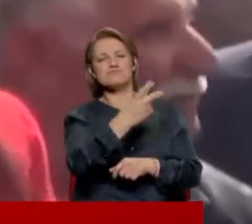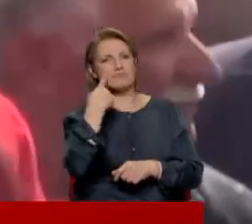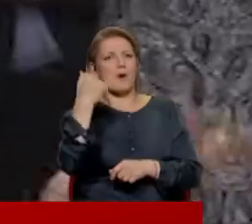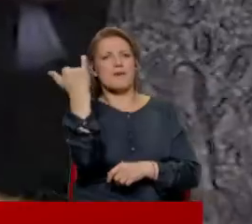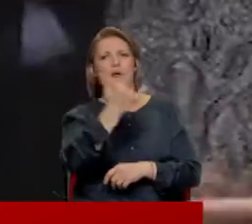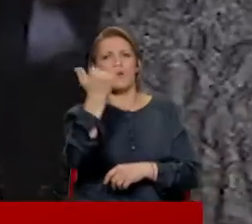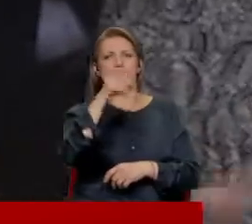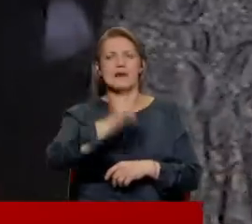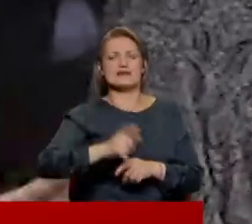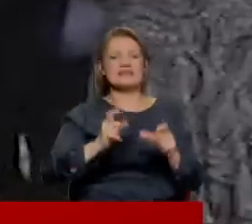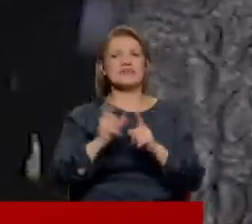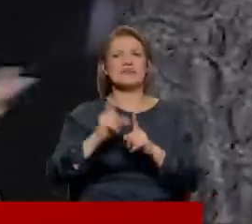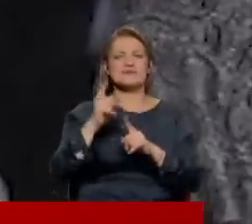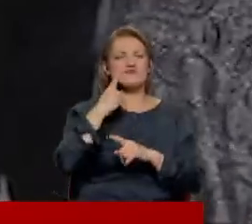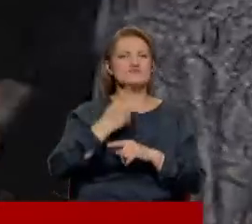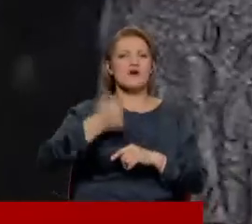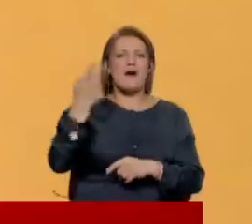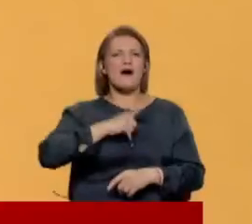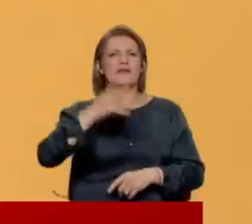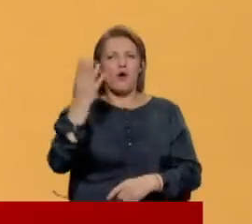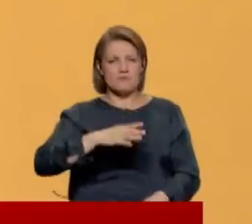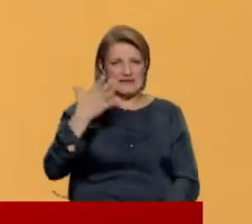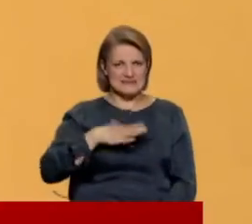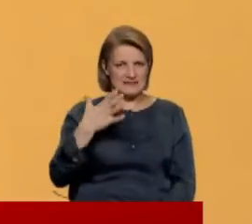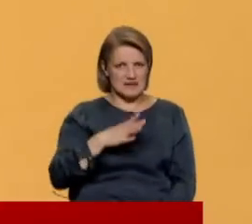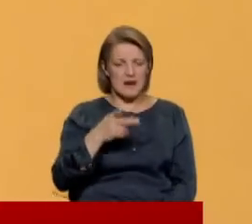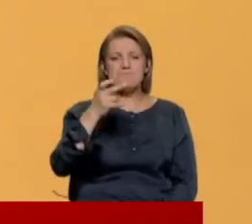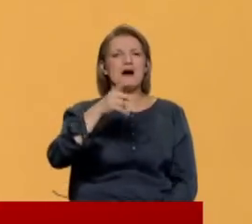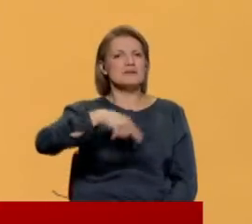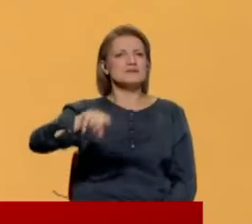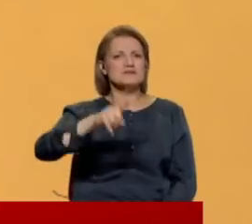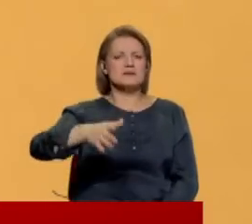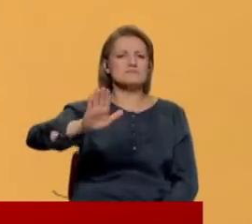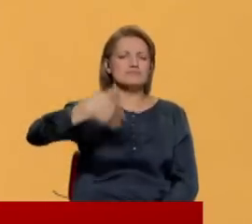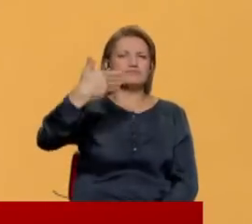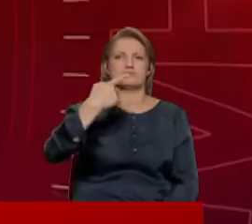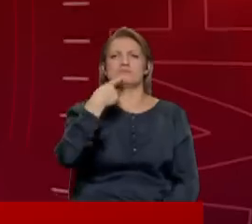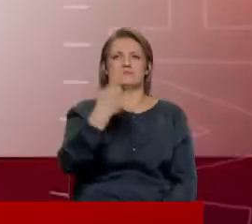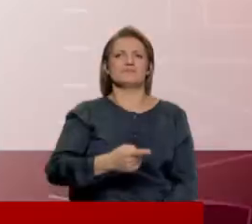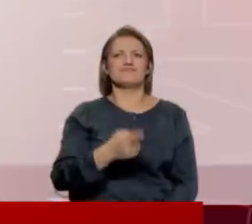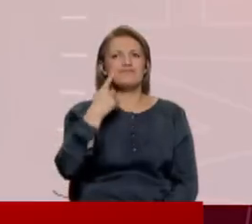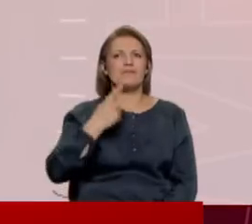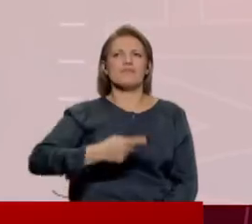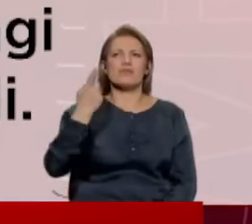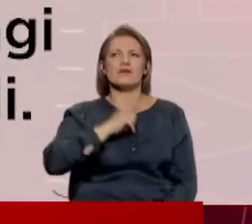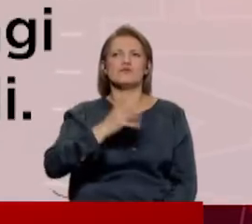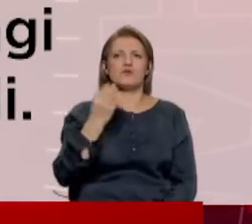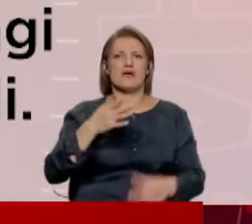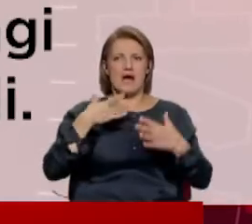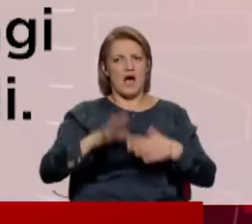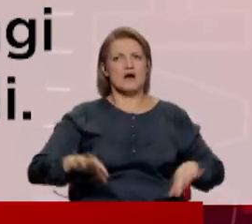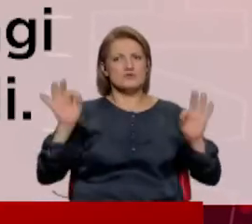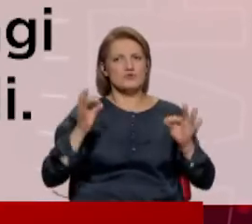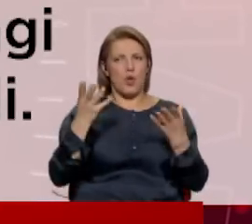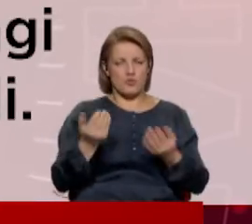Selahattin Demirtaş Cumhurbaşkanı adayı olmak istediğini partisinin reddettiğini de söyledi cumhurbaşkanı adayı Olmaya hazır